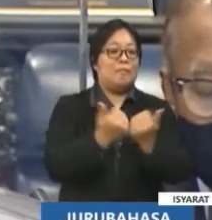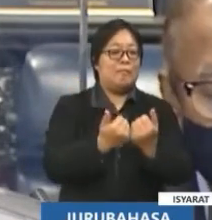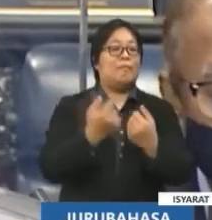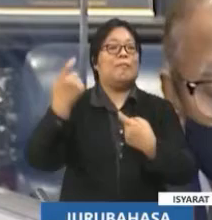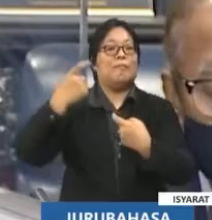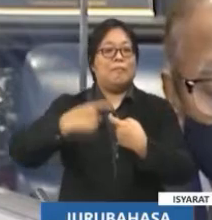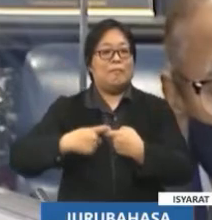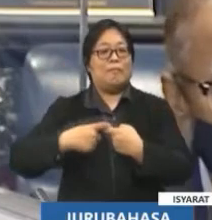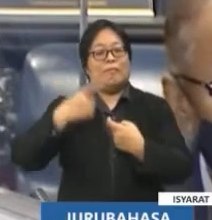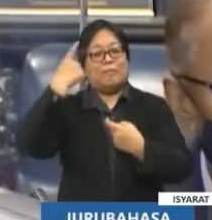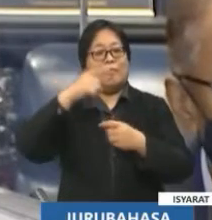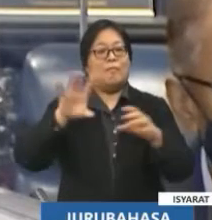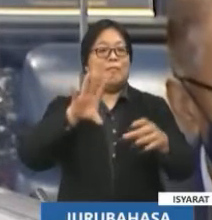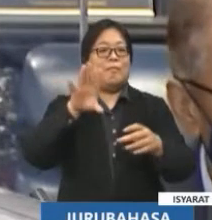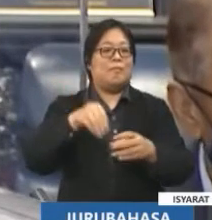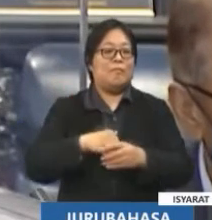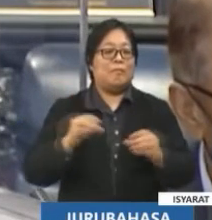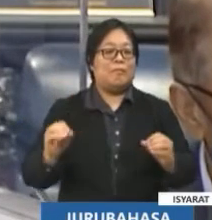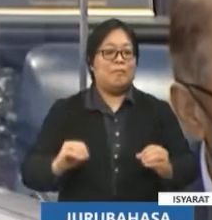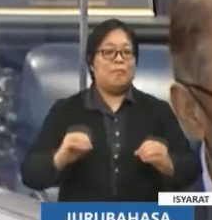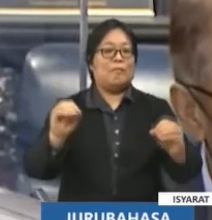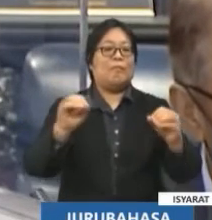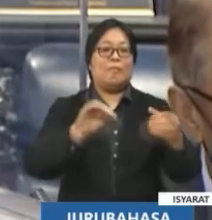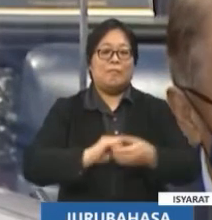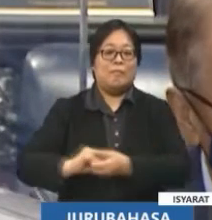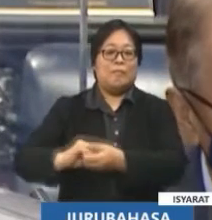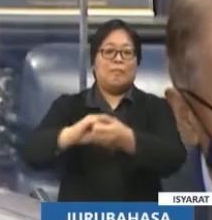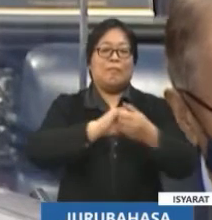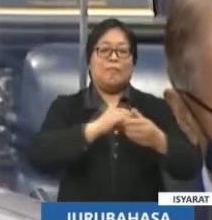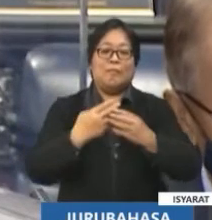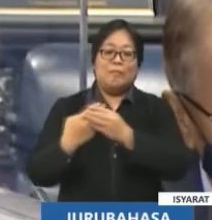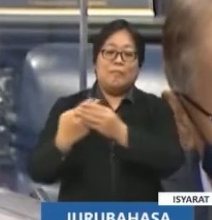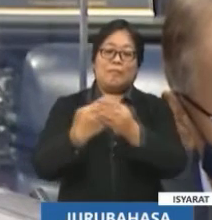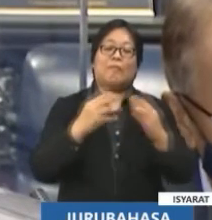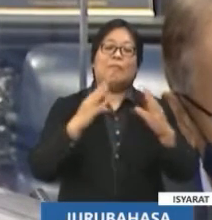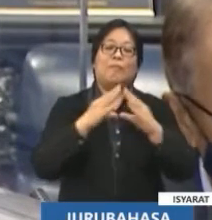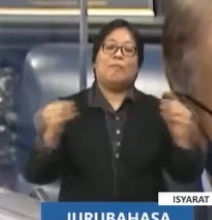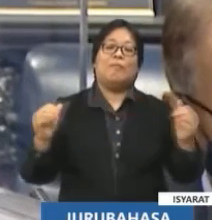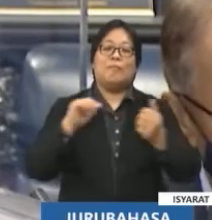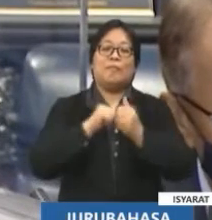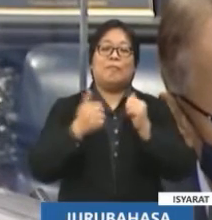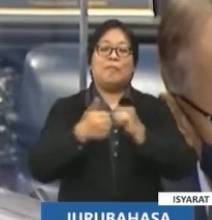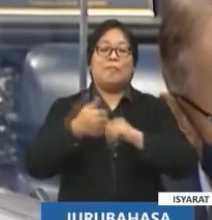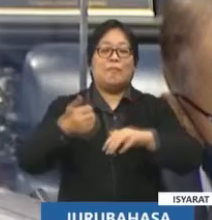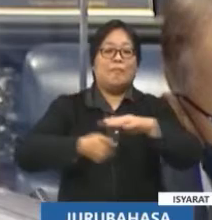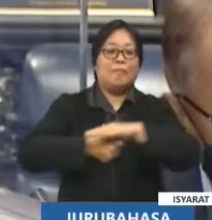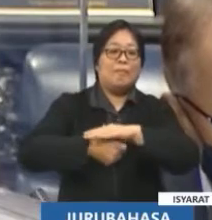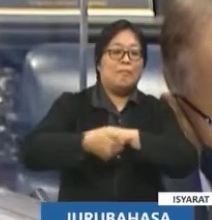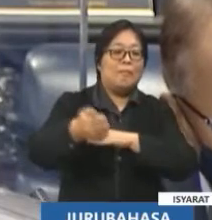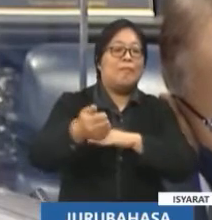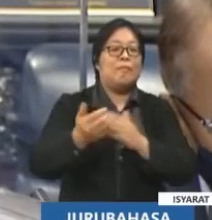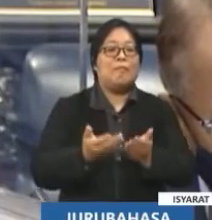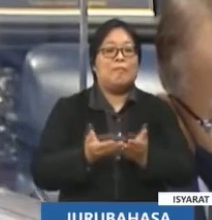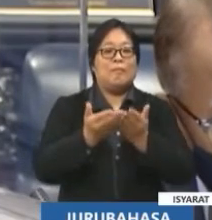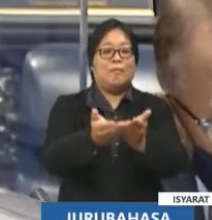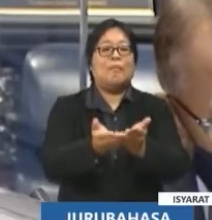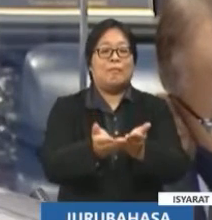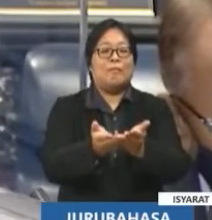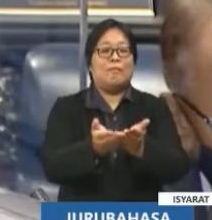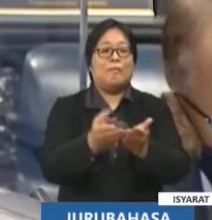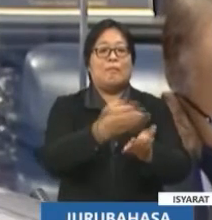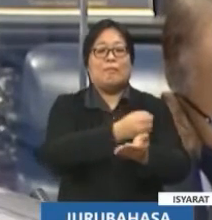yang berkaitan bagi menjalankan operasi cara bersepadu dalam menangani isu Poncol bohan boat nelayan